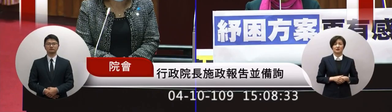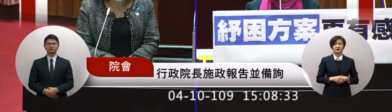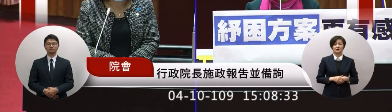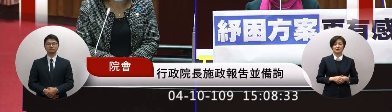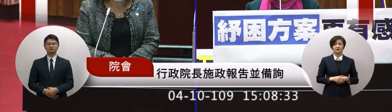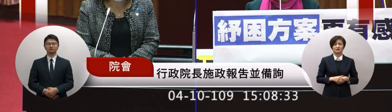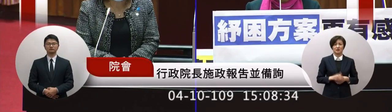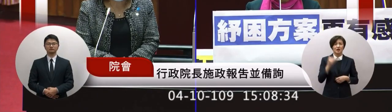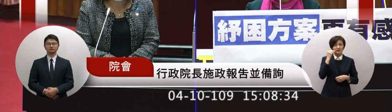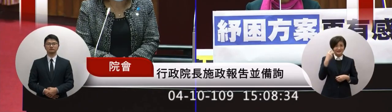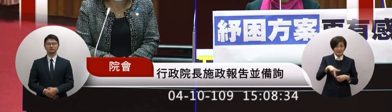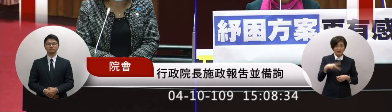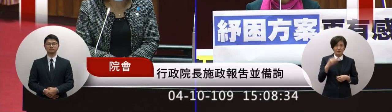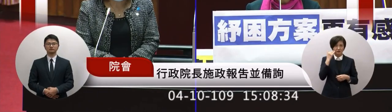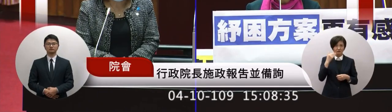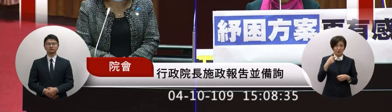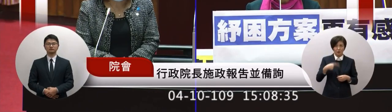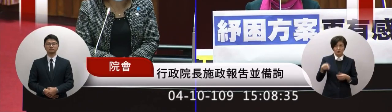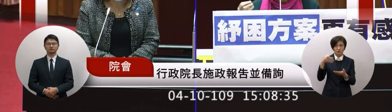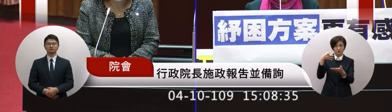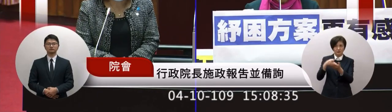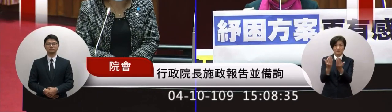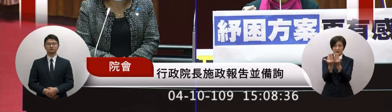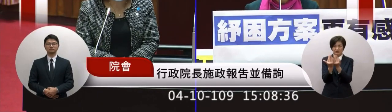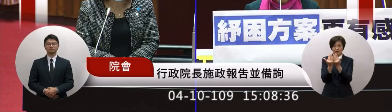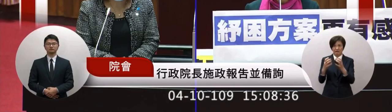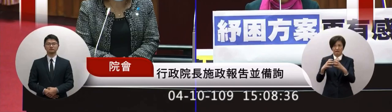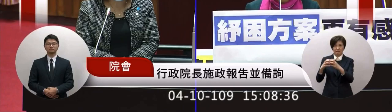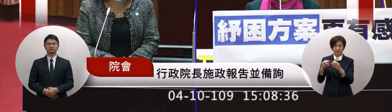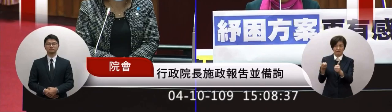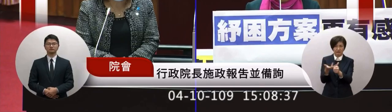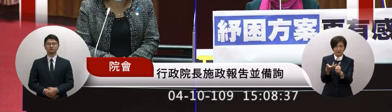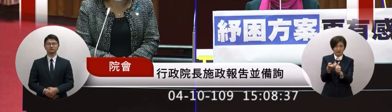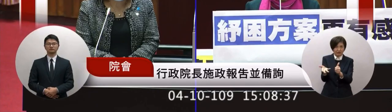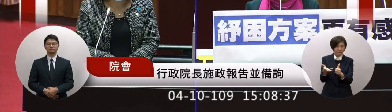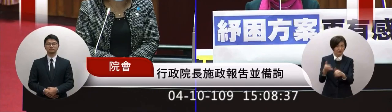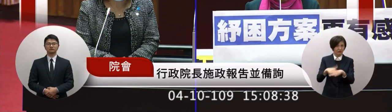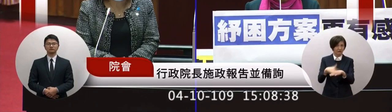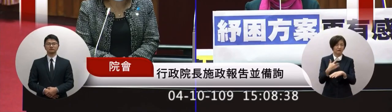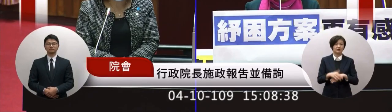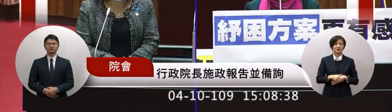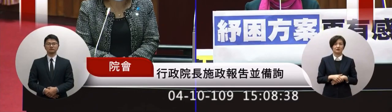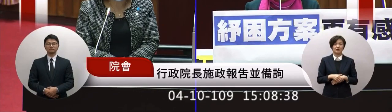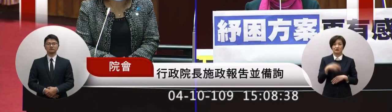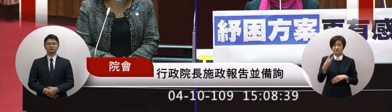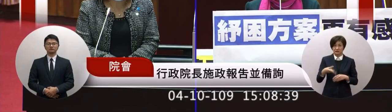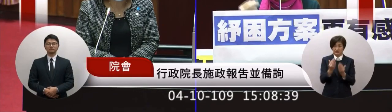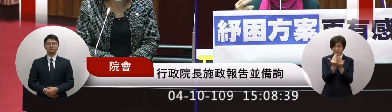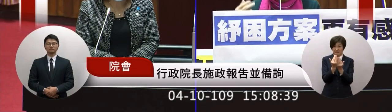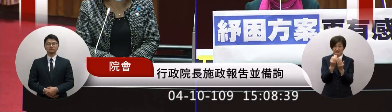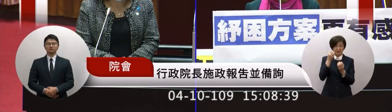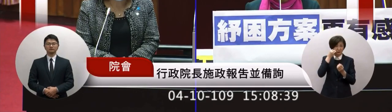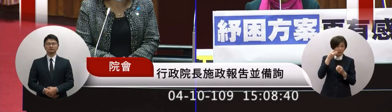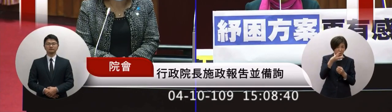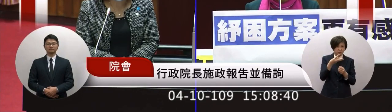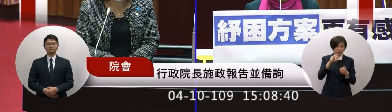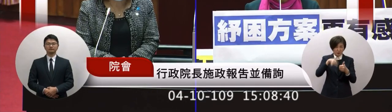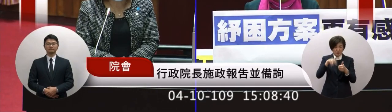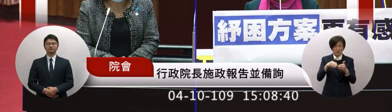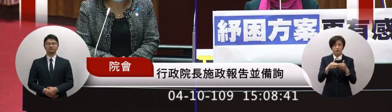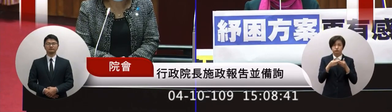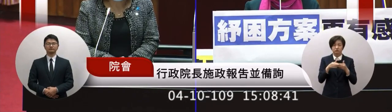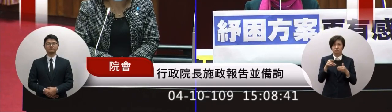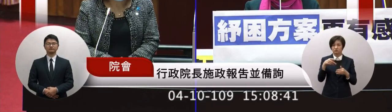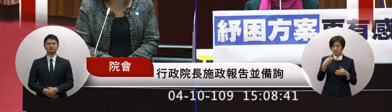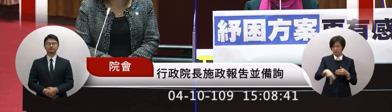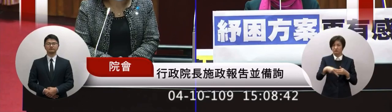时还有群聚感染的风险，你还上3个月的课程，我是觉得这个有点有失考虑了